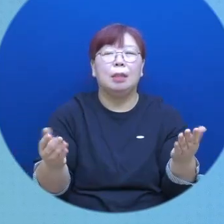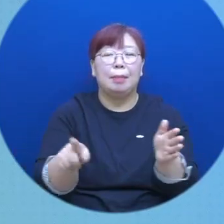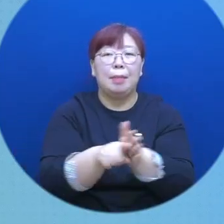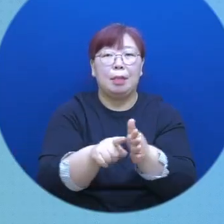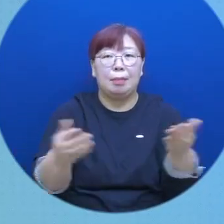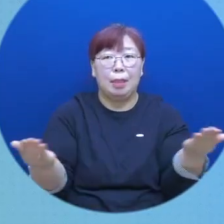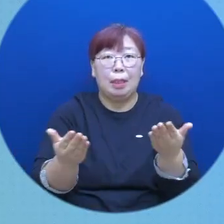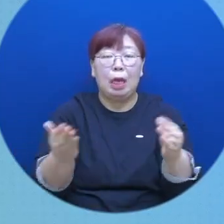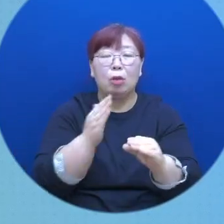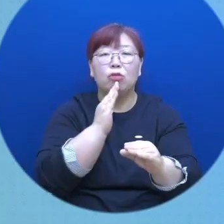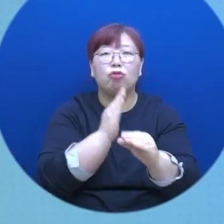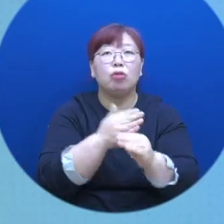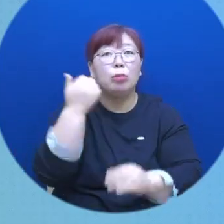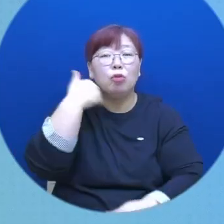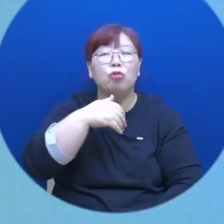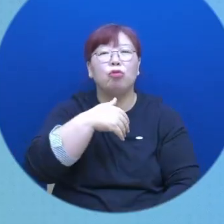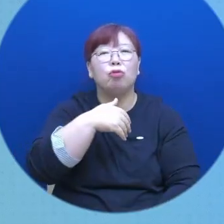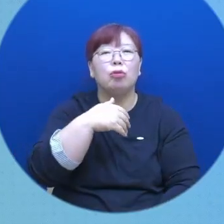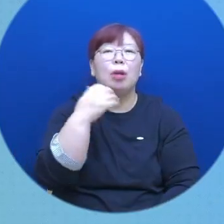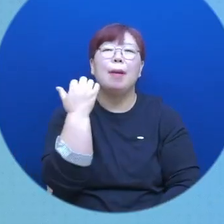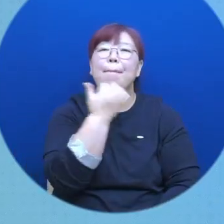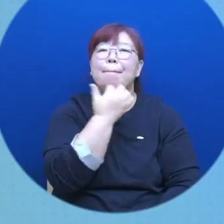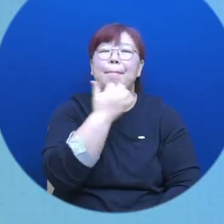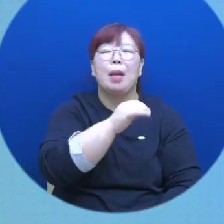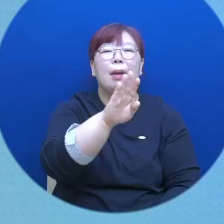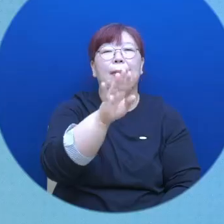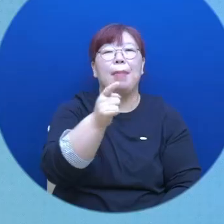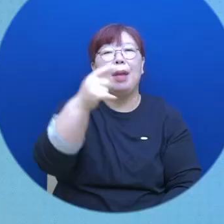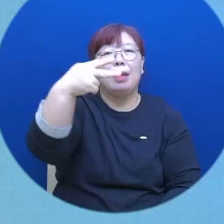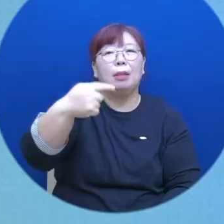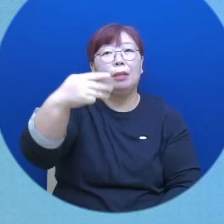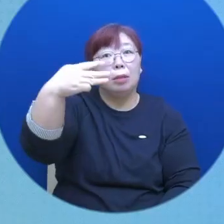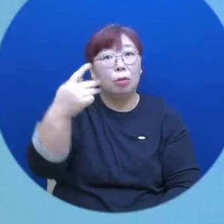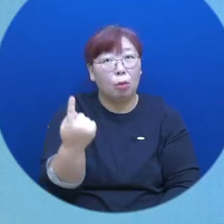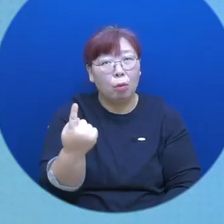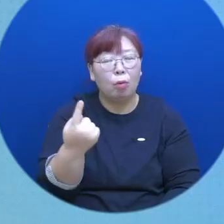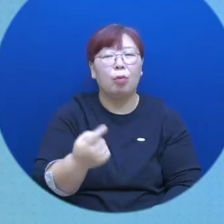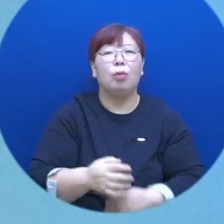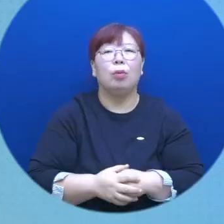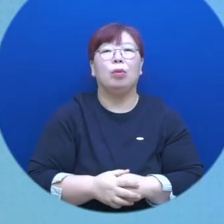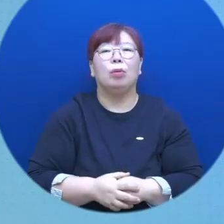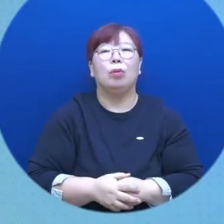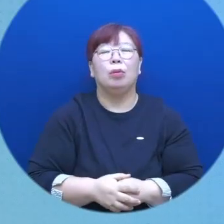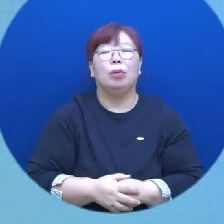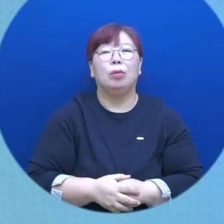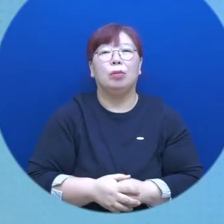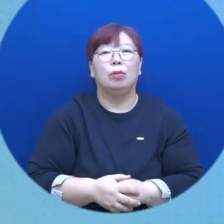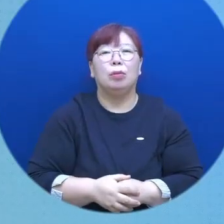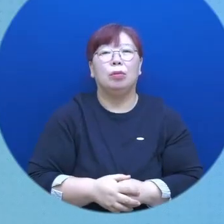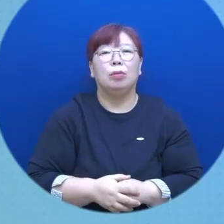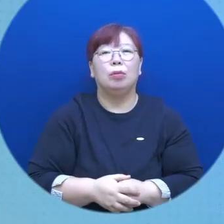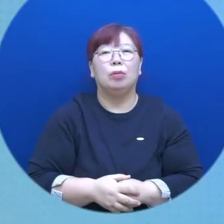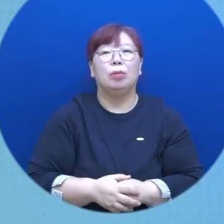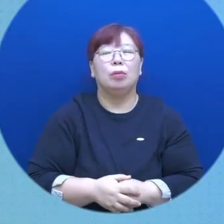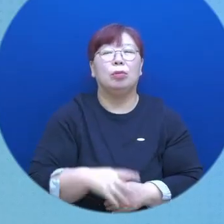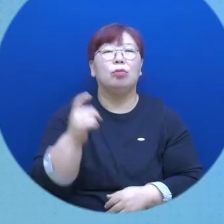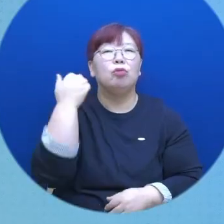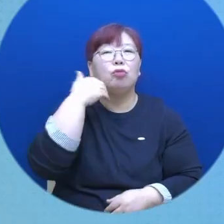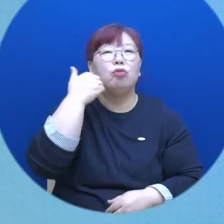누구였느냐? 베드로예요. 베드로는 누구를 대상한 사역을 했느냐?